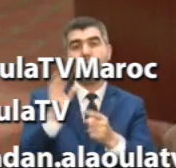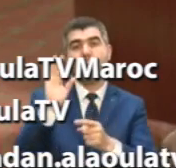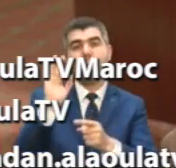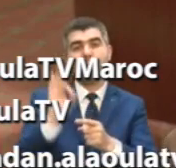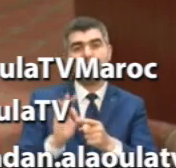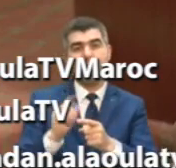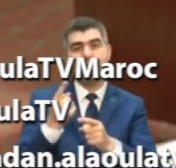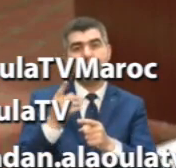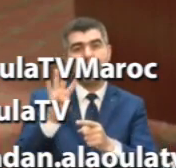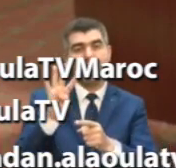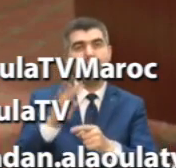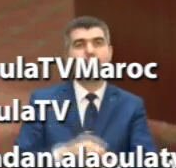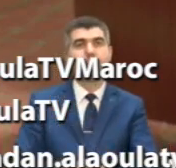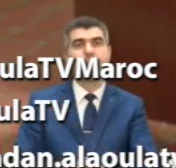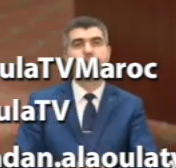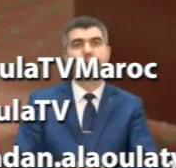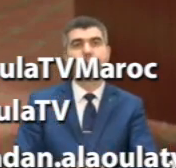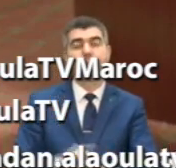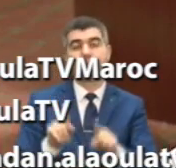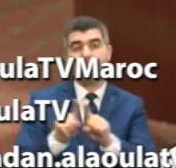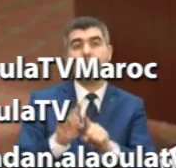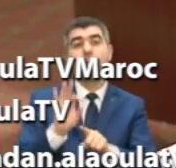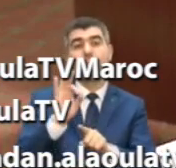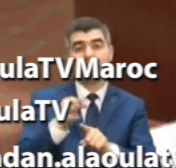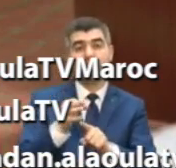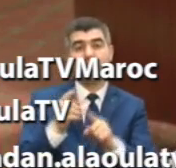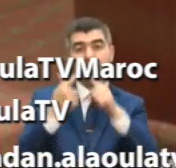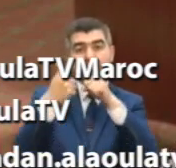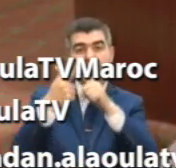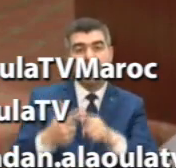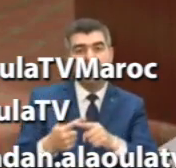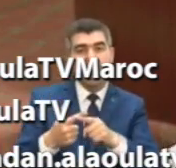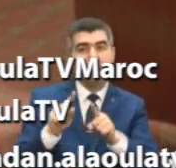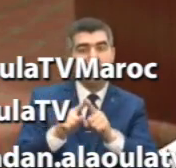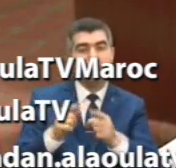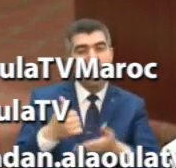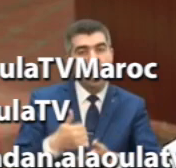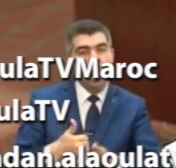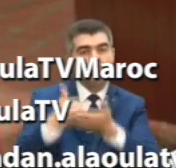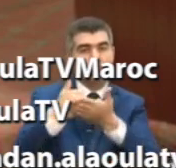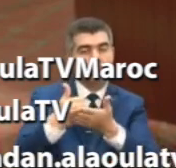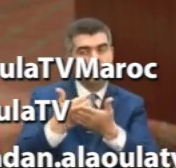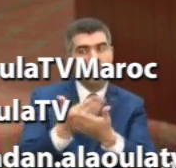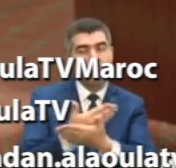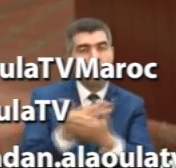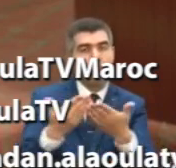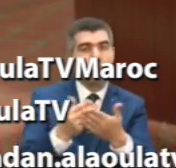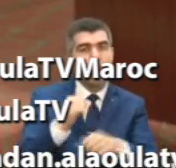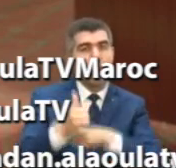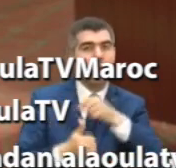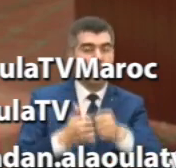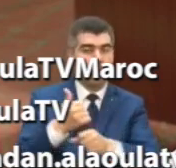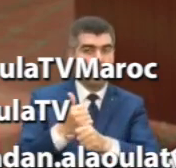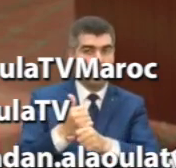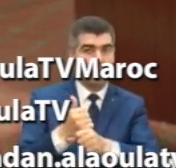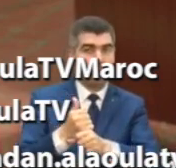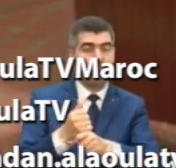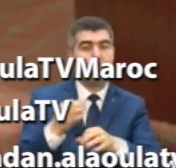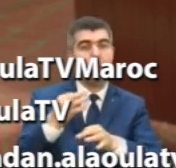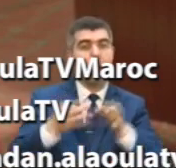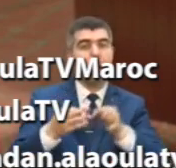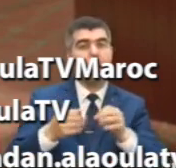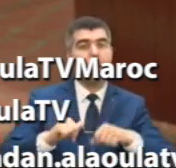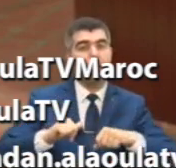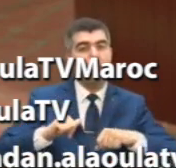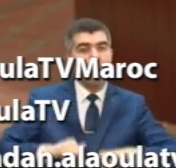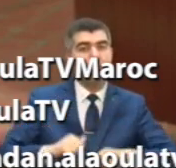111.4%. هذا تجسده المبالغ المالية المنفذة هذه السنة من لدى المحاكم الإدارية، واللي